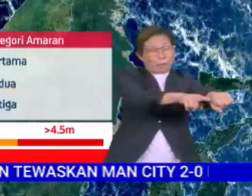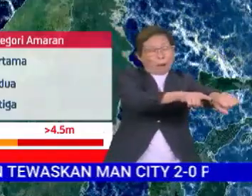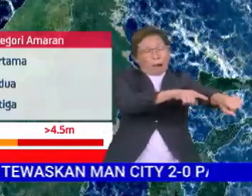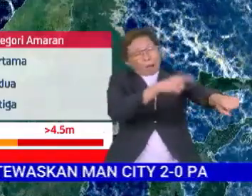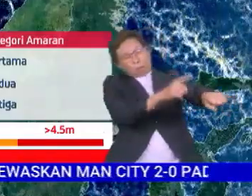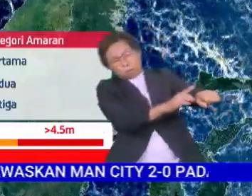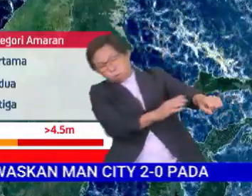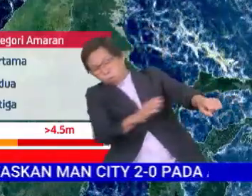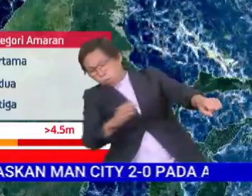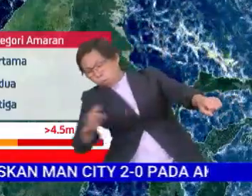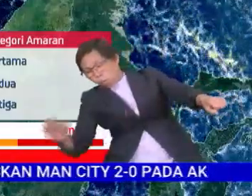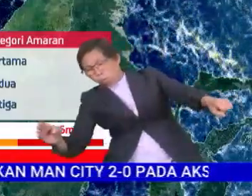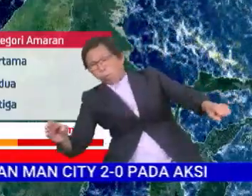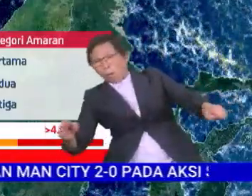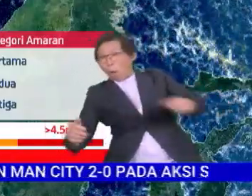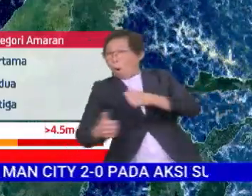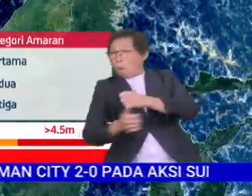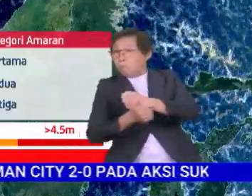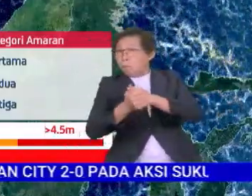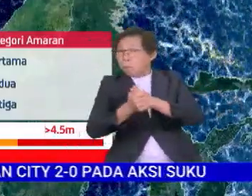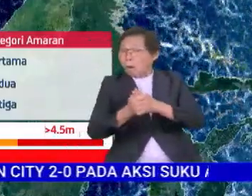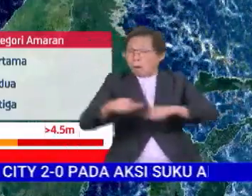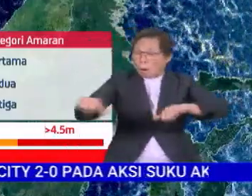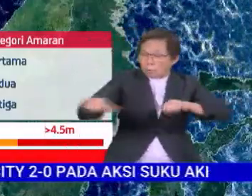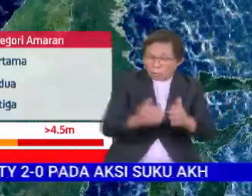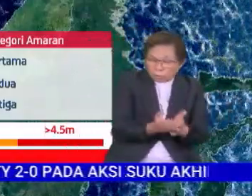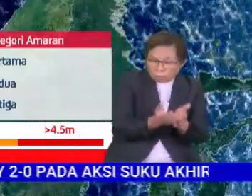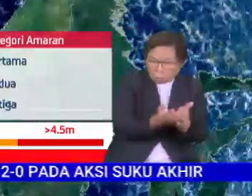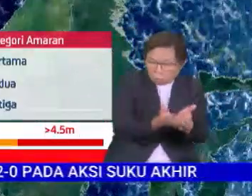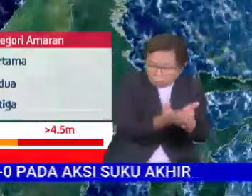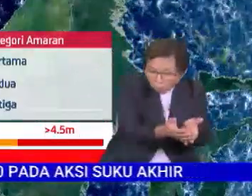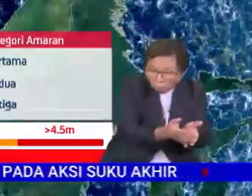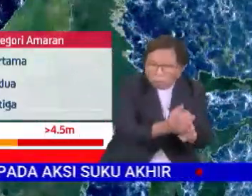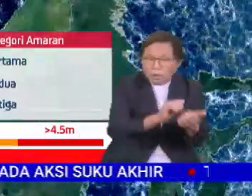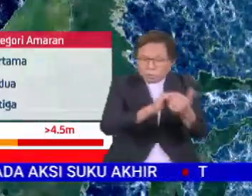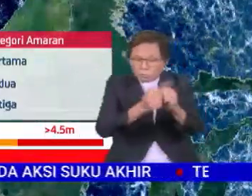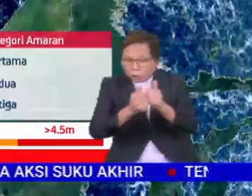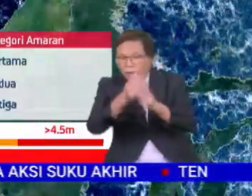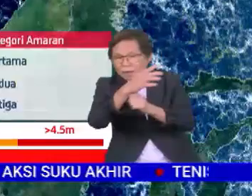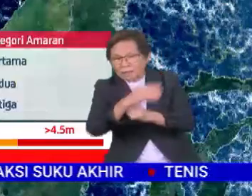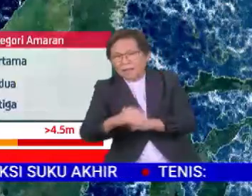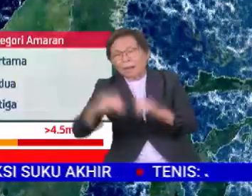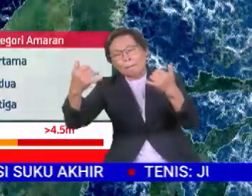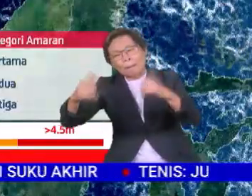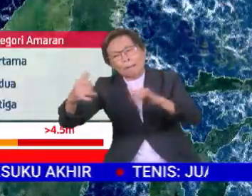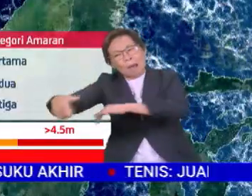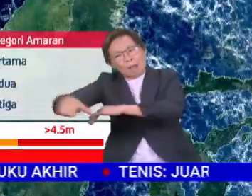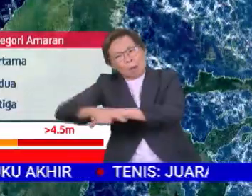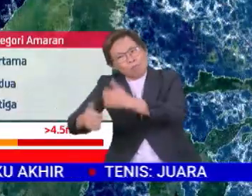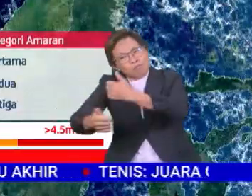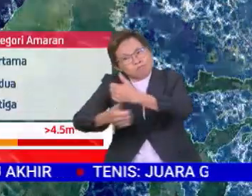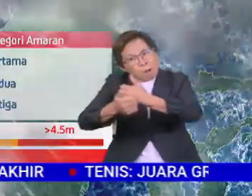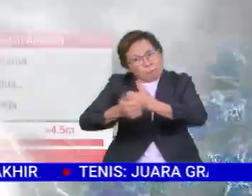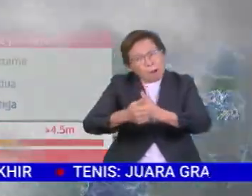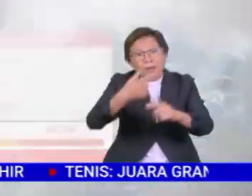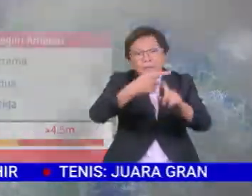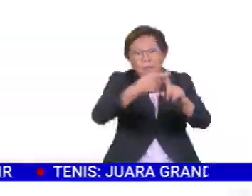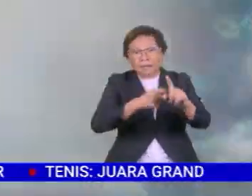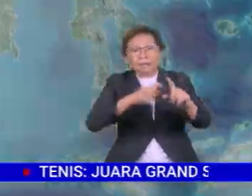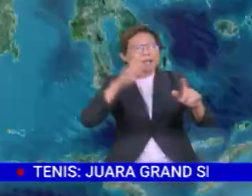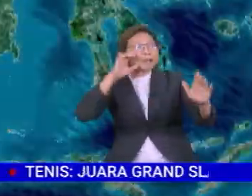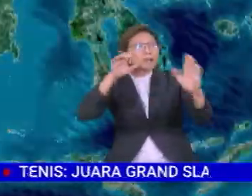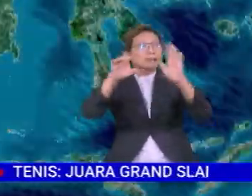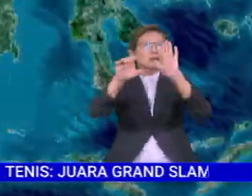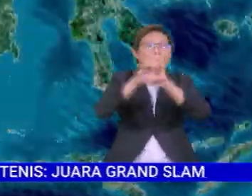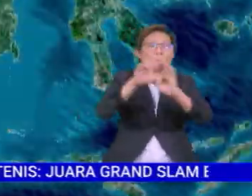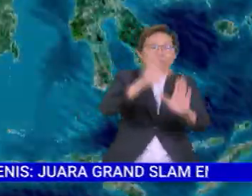ini, keadaan ini masih lagi berbahaya kepada aktiviti buk-buk kecil, sukan serta rekreasi laut. Baiklah, berdasarkan